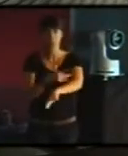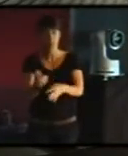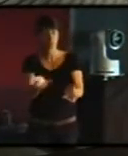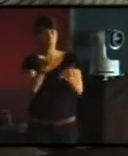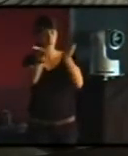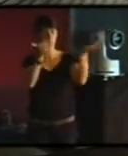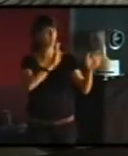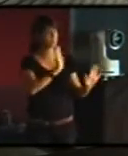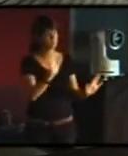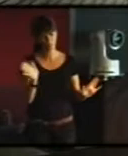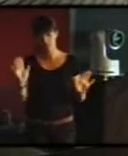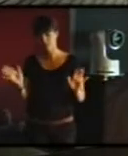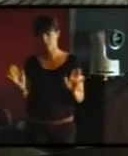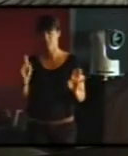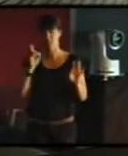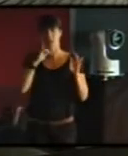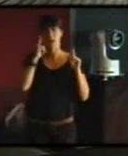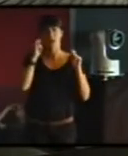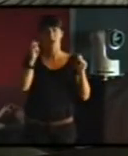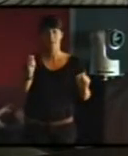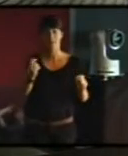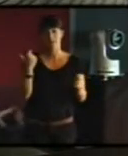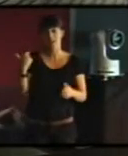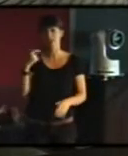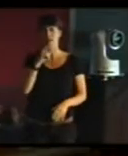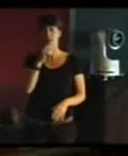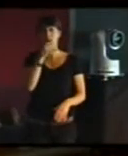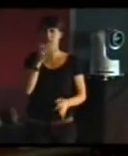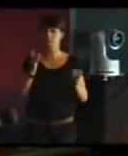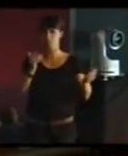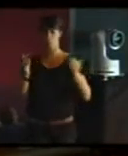avec des valeurs, de concordance, de référence à des valeurs